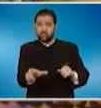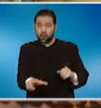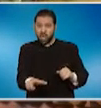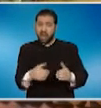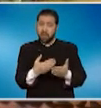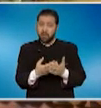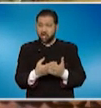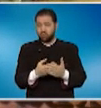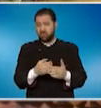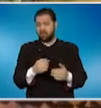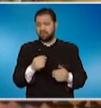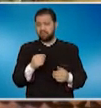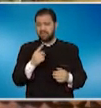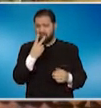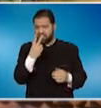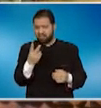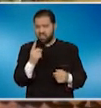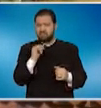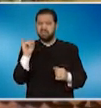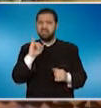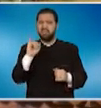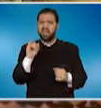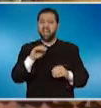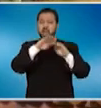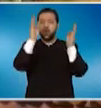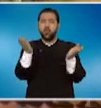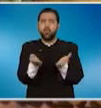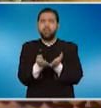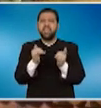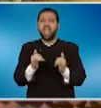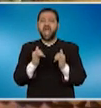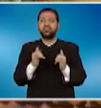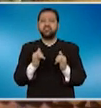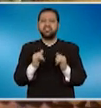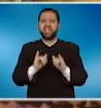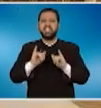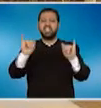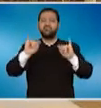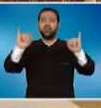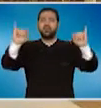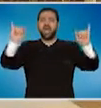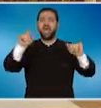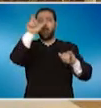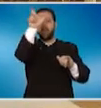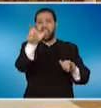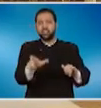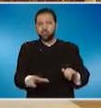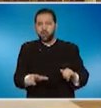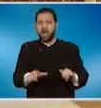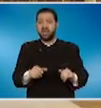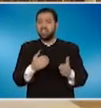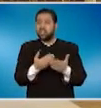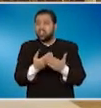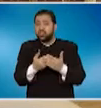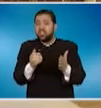personal, pentru că se vehiculează din ce în ce mai mult, suntem obișnuiți acum cu această sintagmă de dezvoltare personală. Deci este